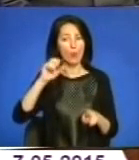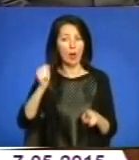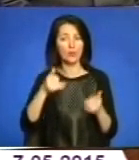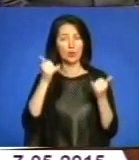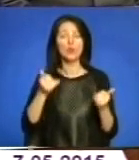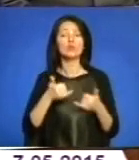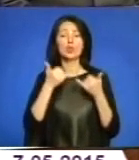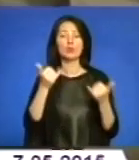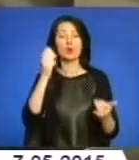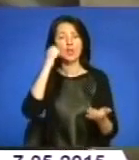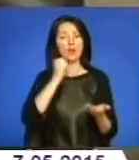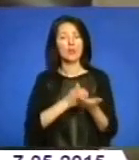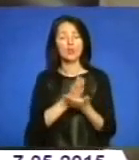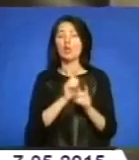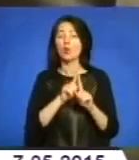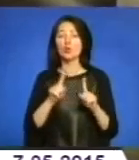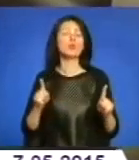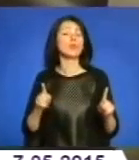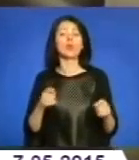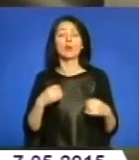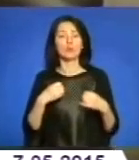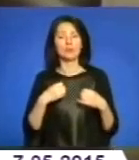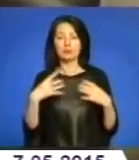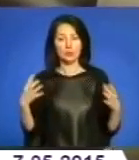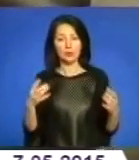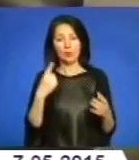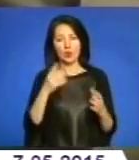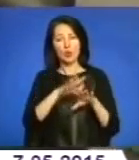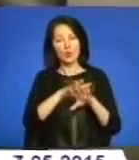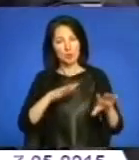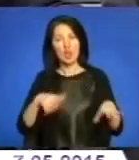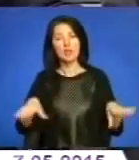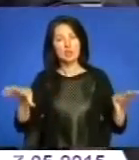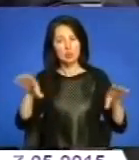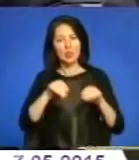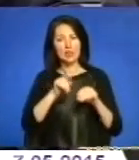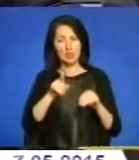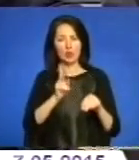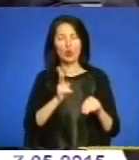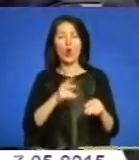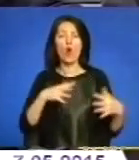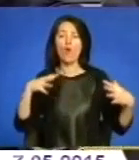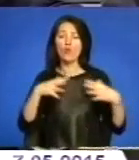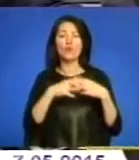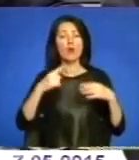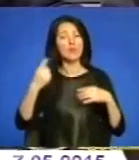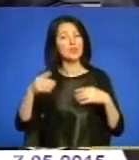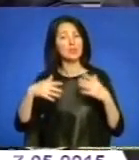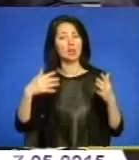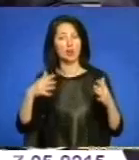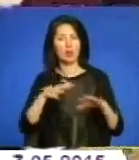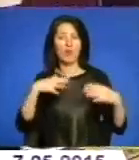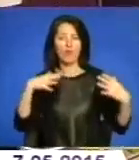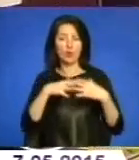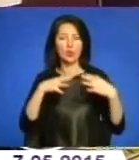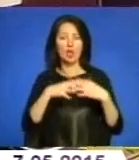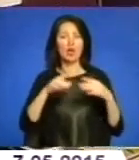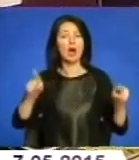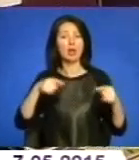особливо зворушливе, адже в одному залі зібралися ті, хто воював на різних фронтах, реабілітовані, а також учасники